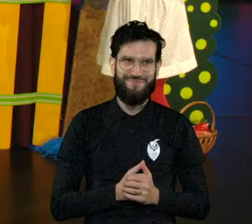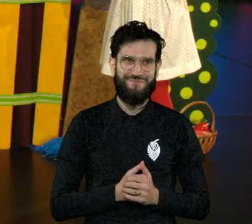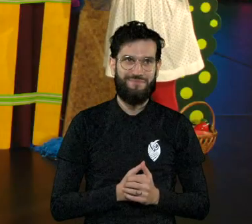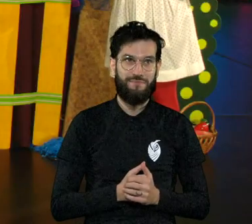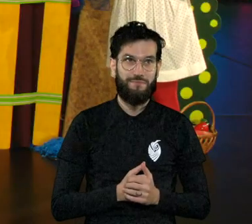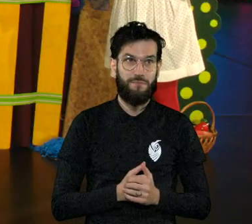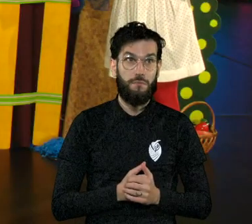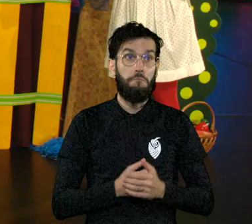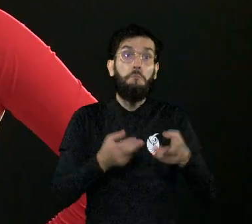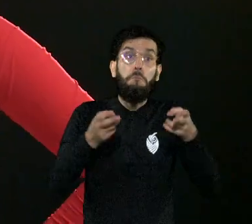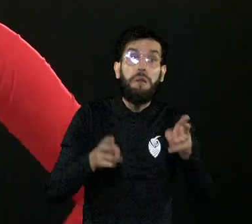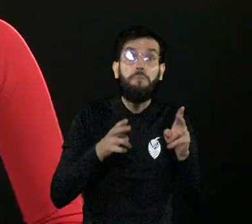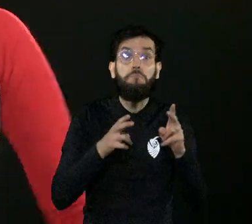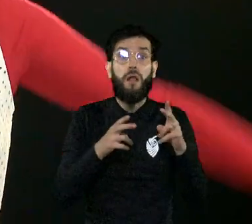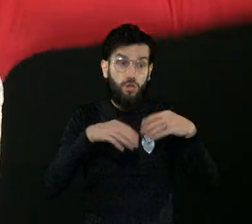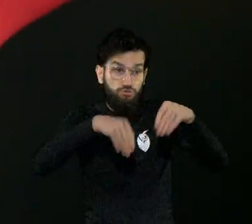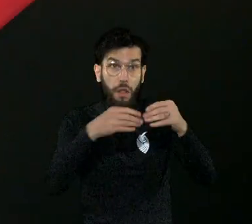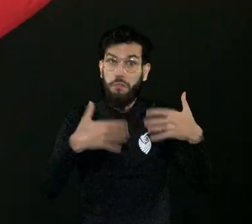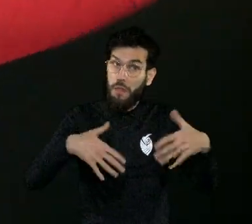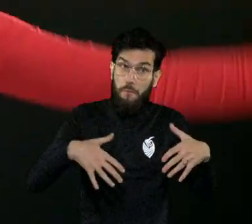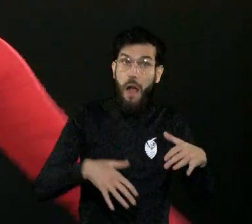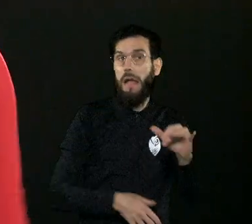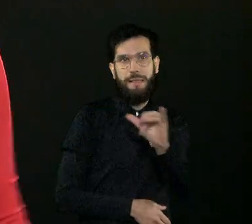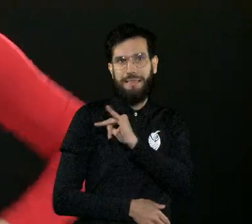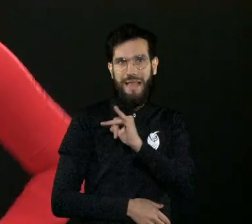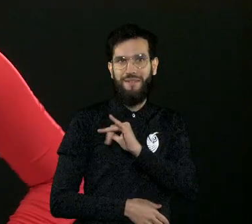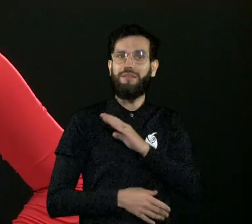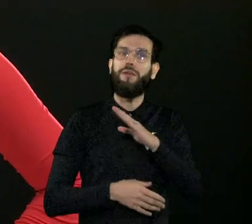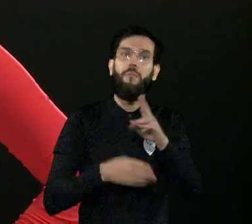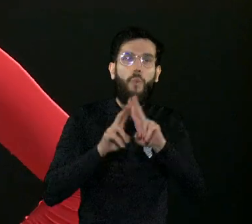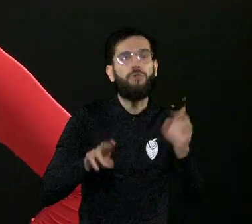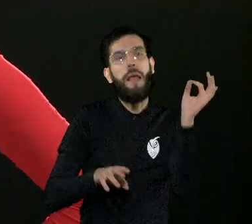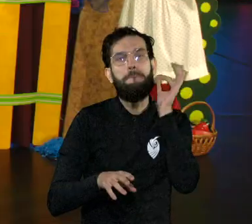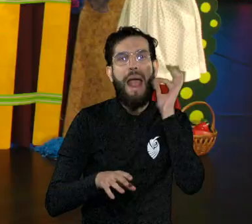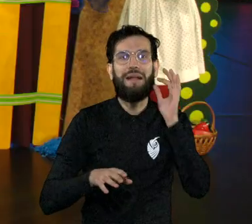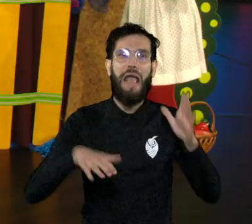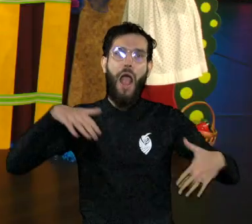A ak doma šatky nemáte, tak môžete len krásne, elegantne tancovať rukami.